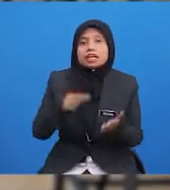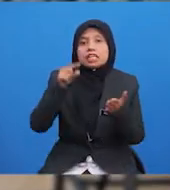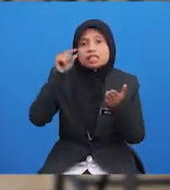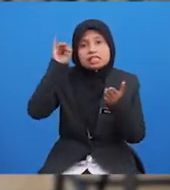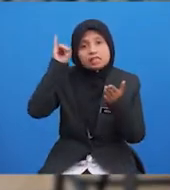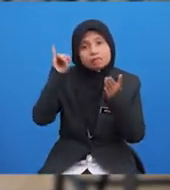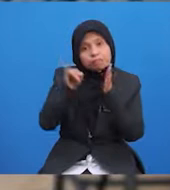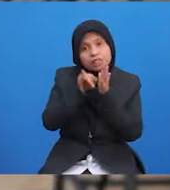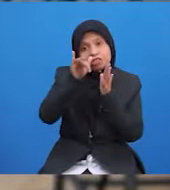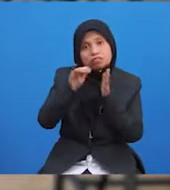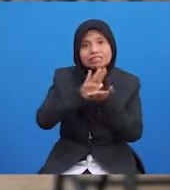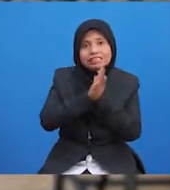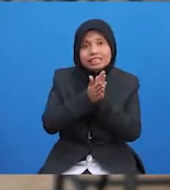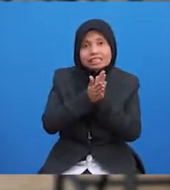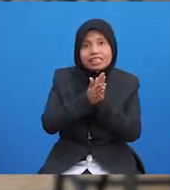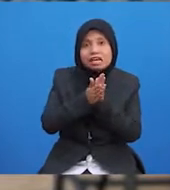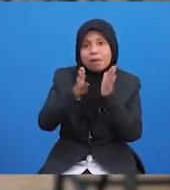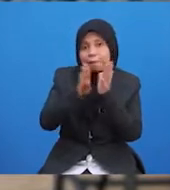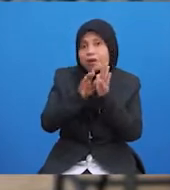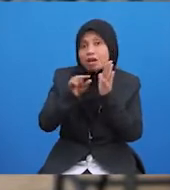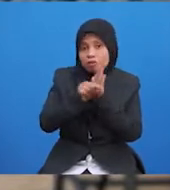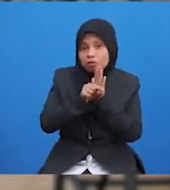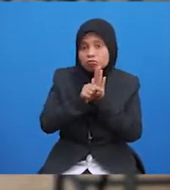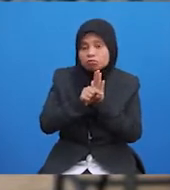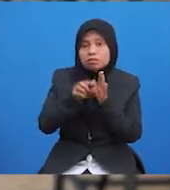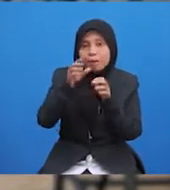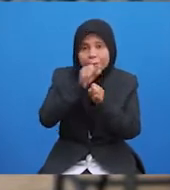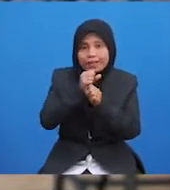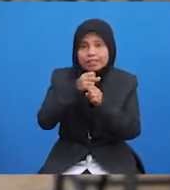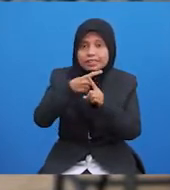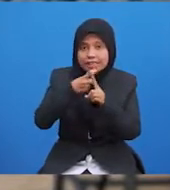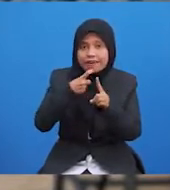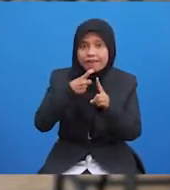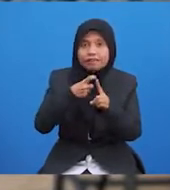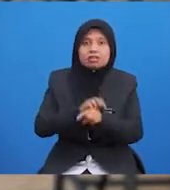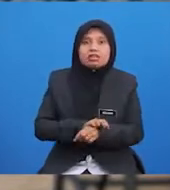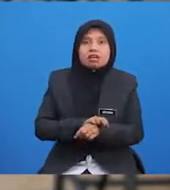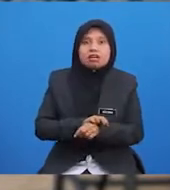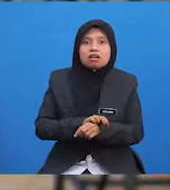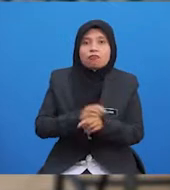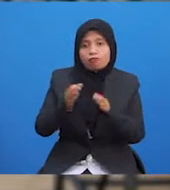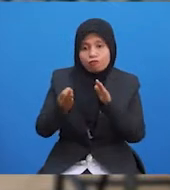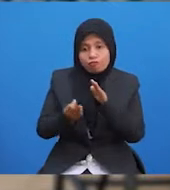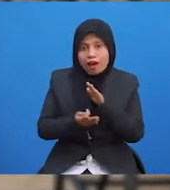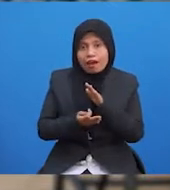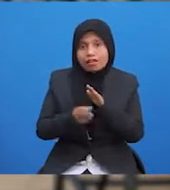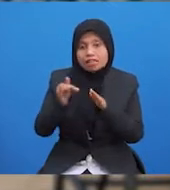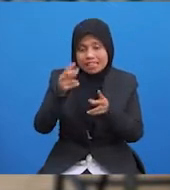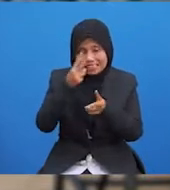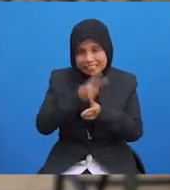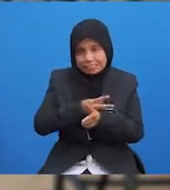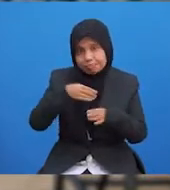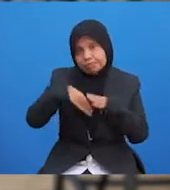Imej yang dijadikan latar belakang tersebut diperoleh daripada fail yang